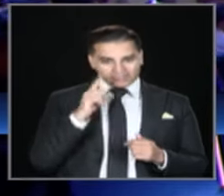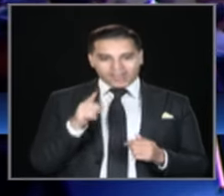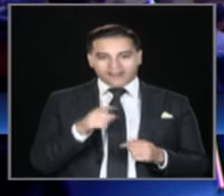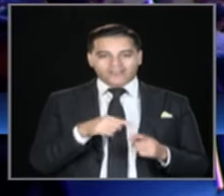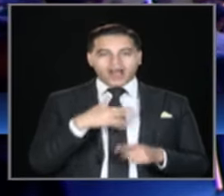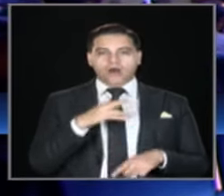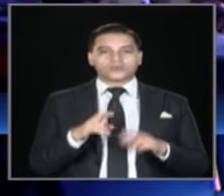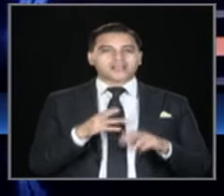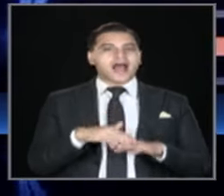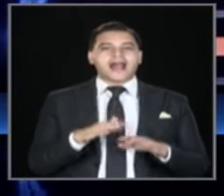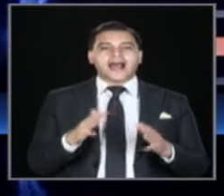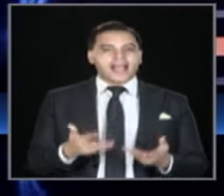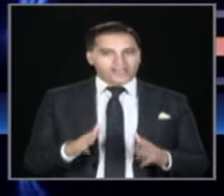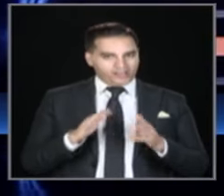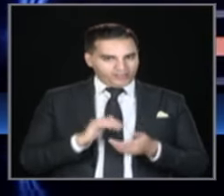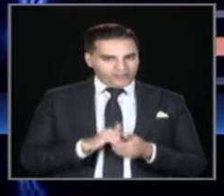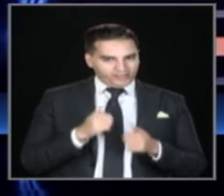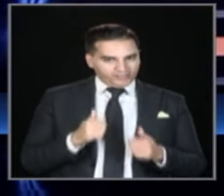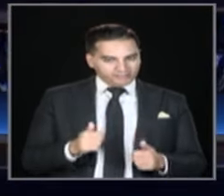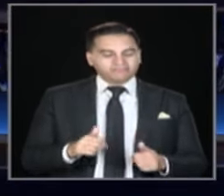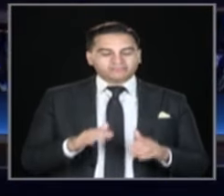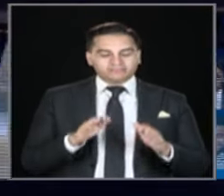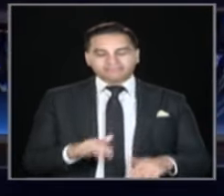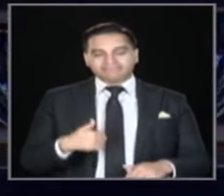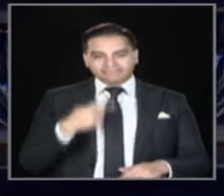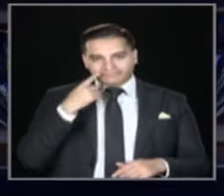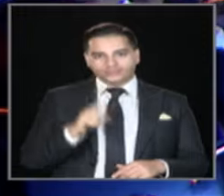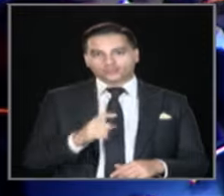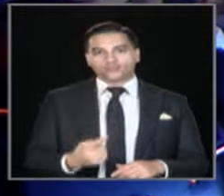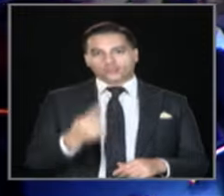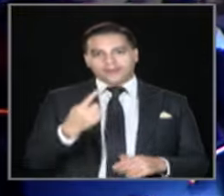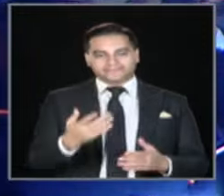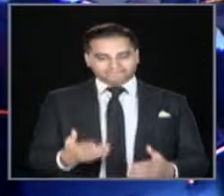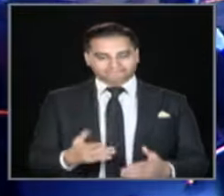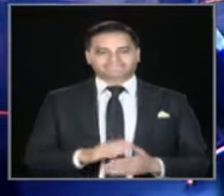هتتسلم اتفقنا تمام اتفقنا السؤال